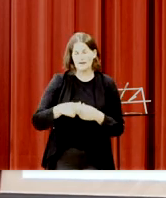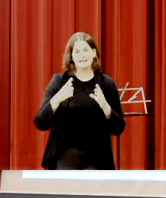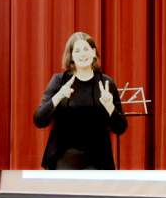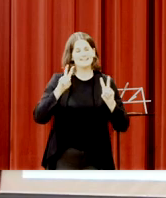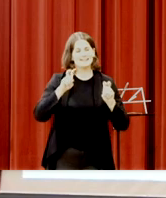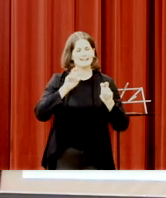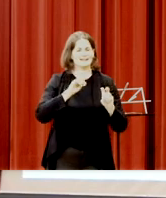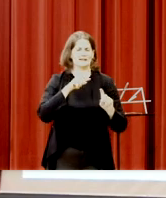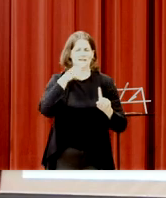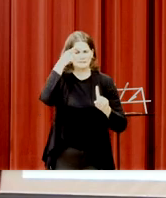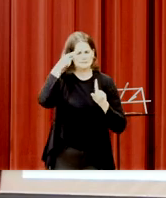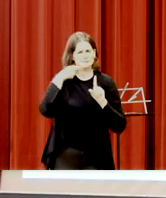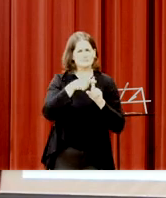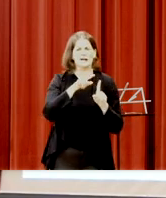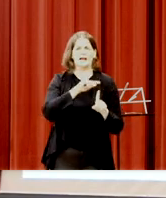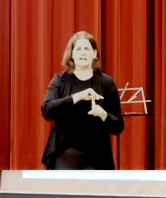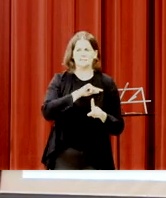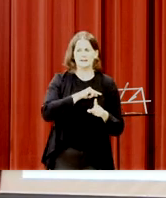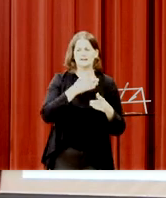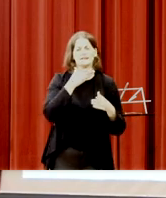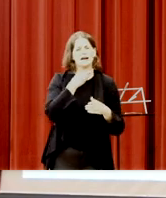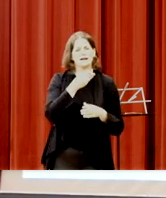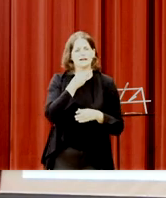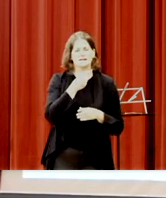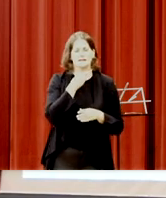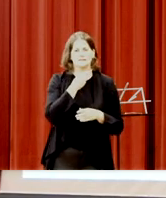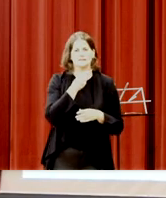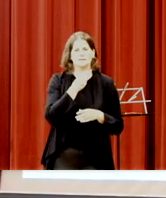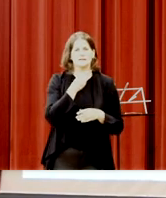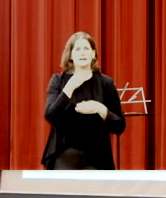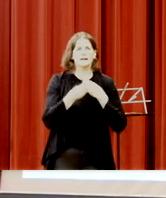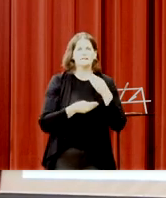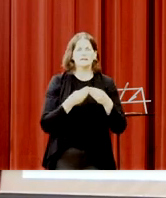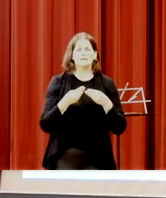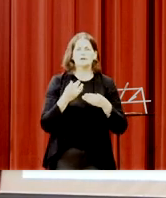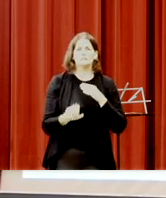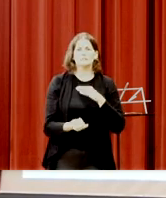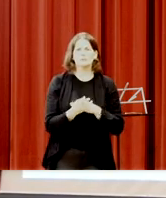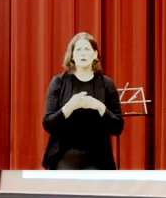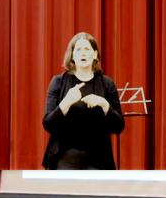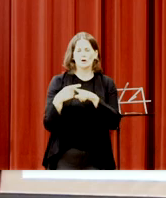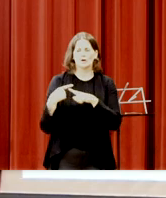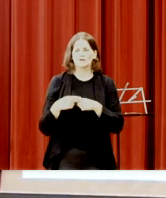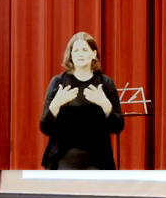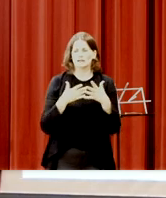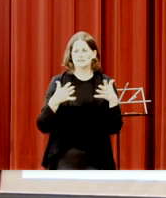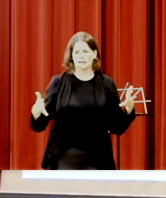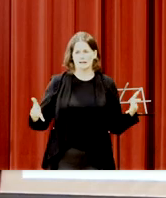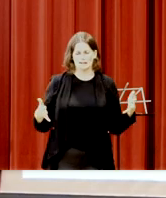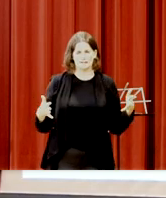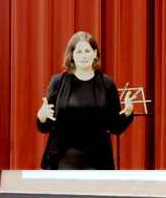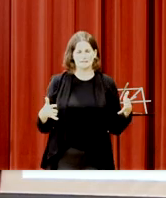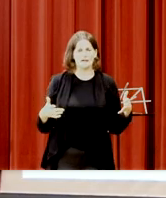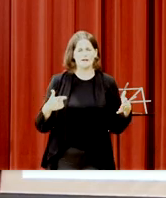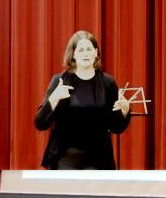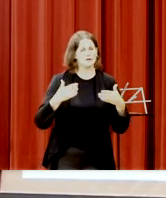que dono per inaugurat el curs acadèmic 2024-2025 a la Universitat de Rovira i Virgili. Moltes